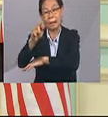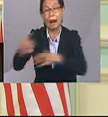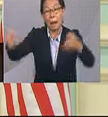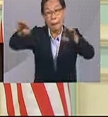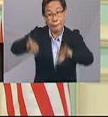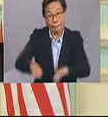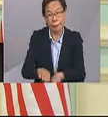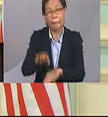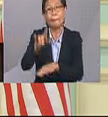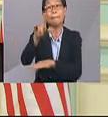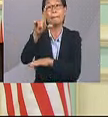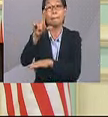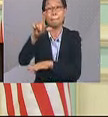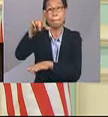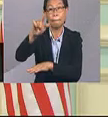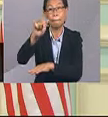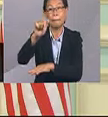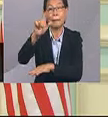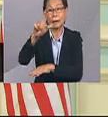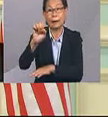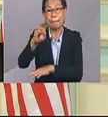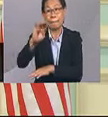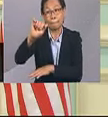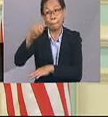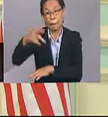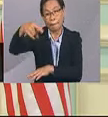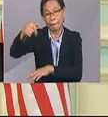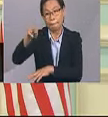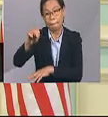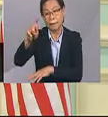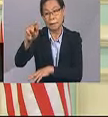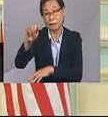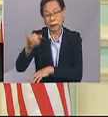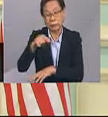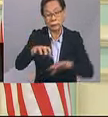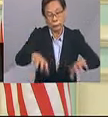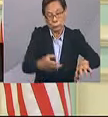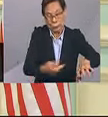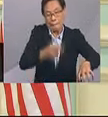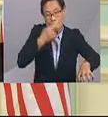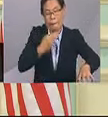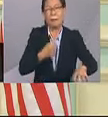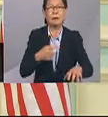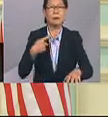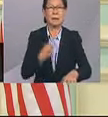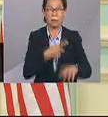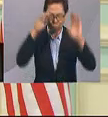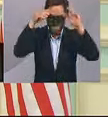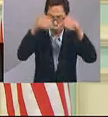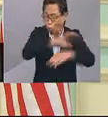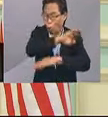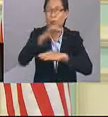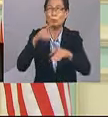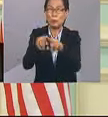pantai. Jadi sebab itu kawasan ini dianggap merah. Tetapi tumpuan kita bukan seperti dulu, bukan